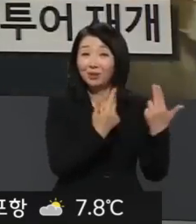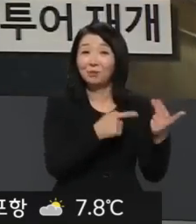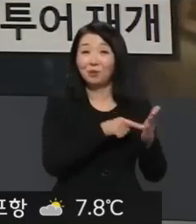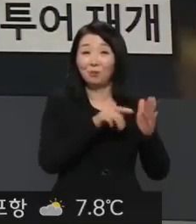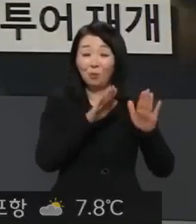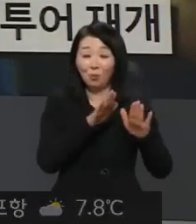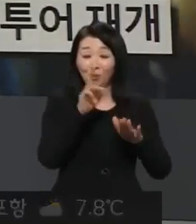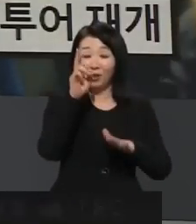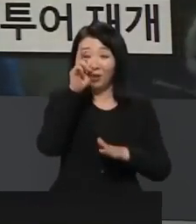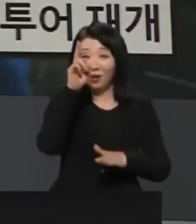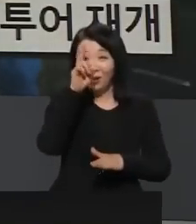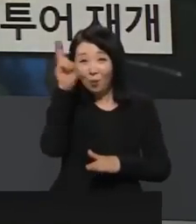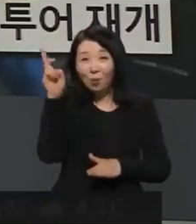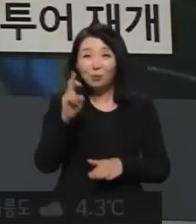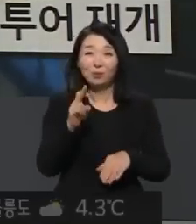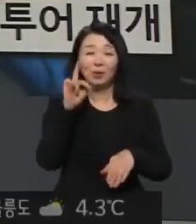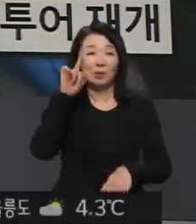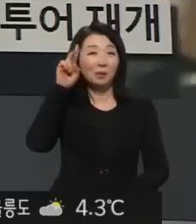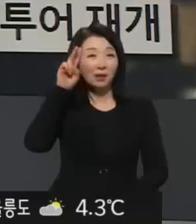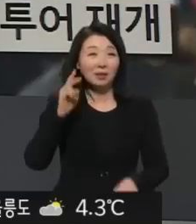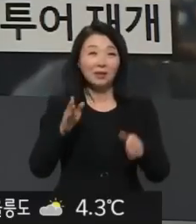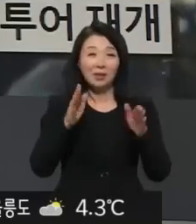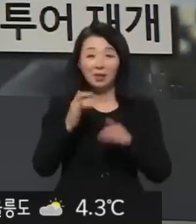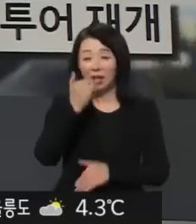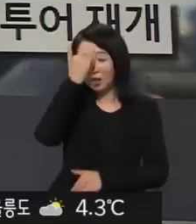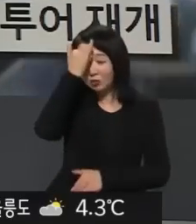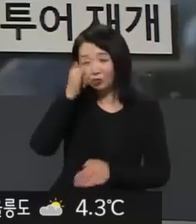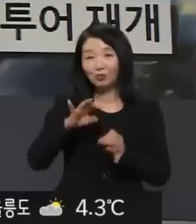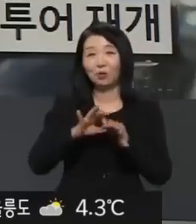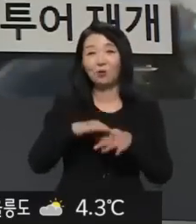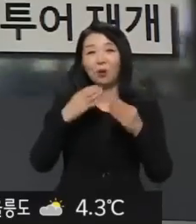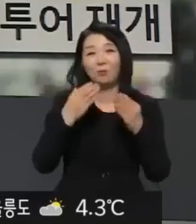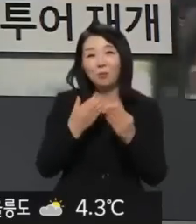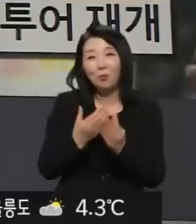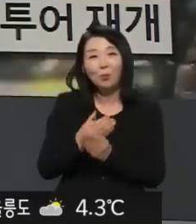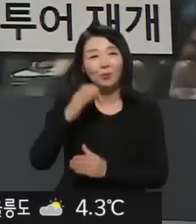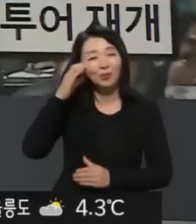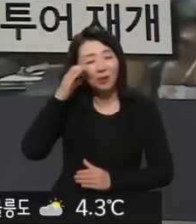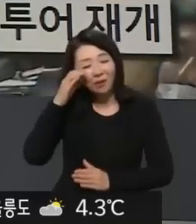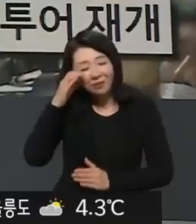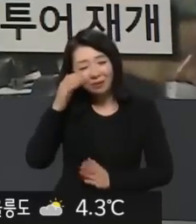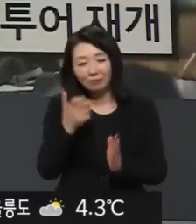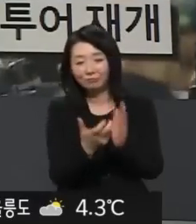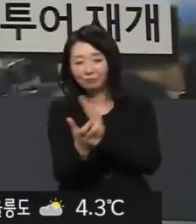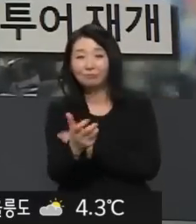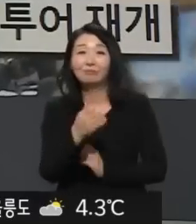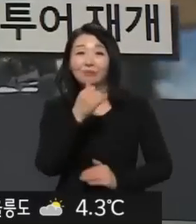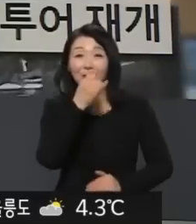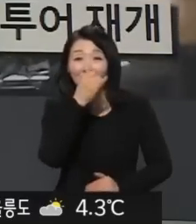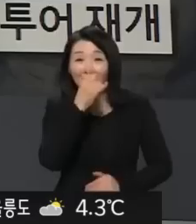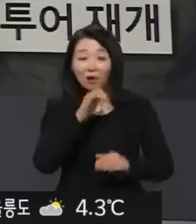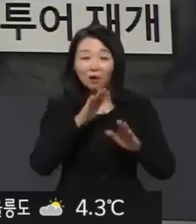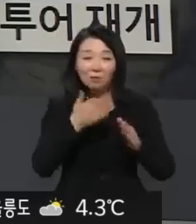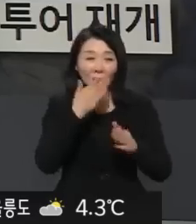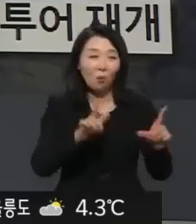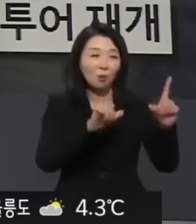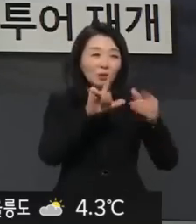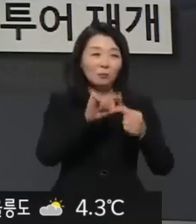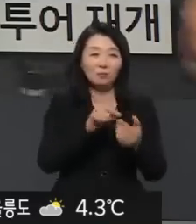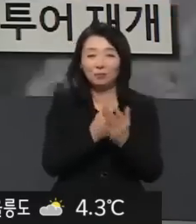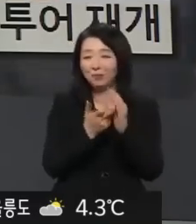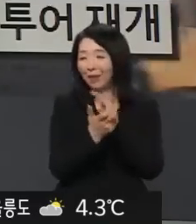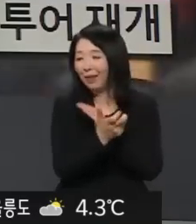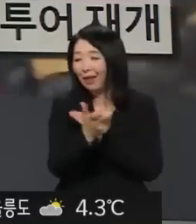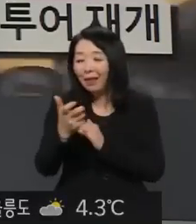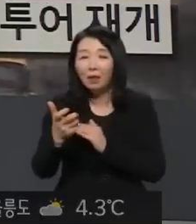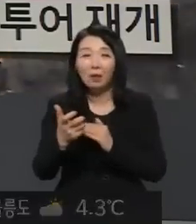오늘 오후부터 1박 2일 일정으로 충청권 경청 투어에 나섰습니다. 이번에도 민생 행보로 리스크를